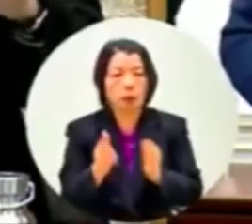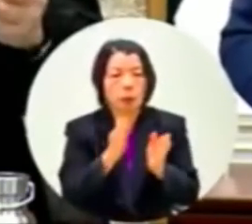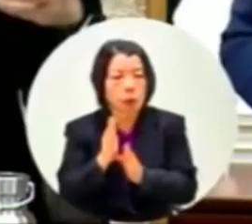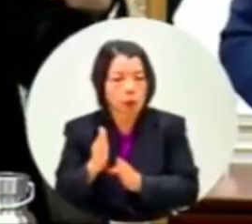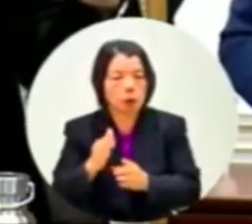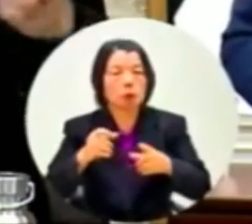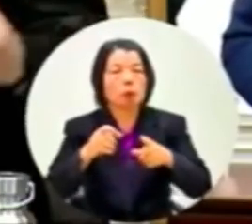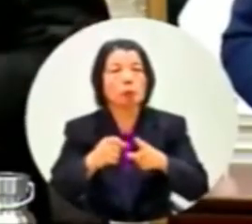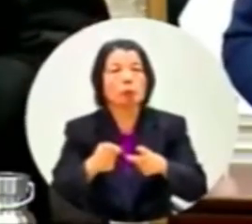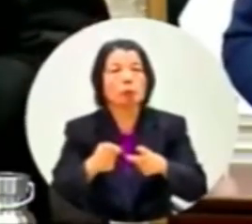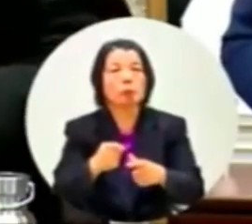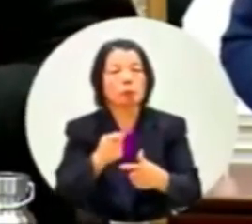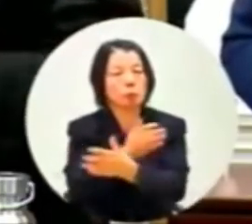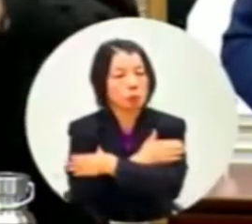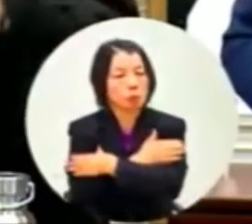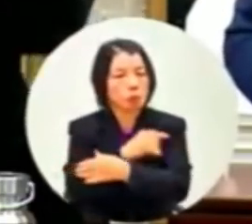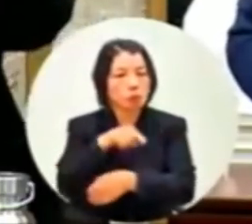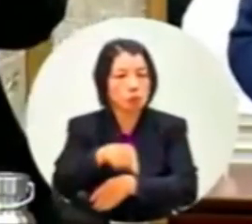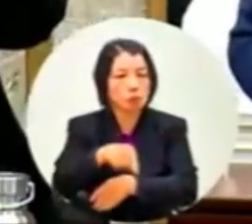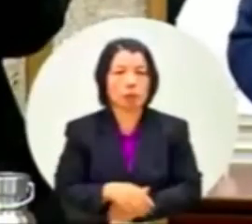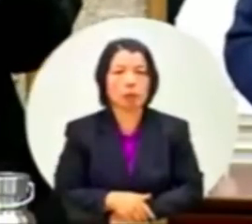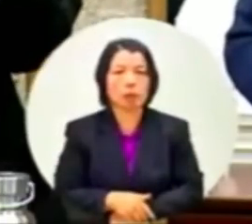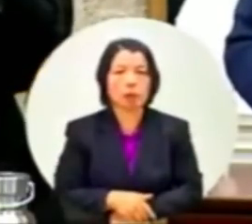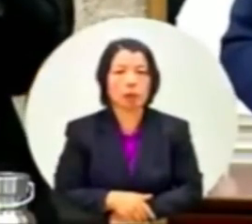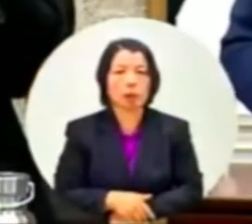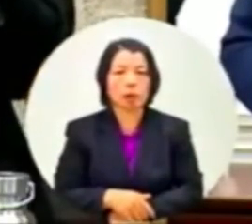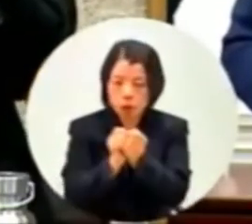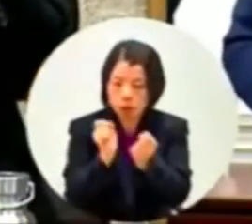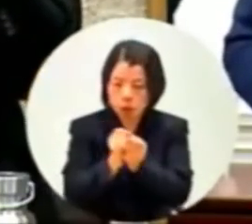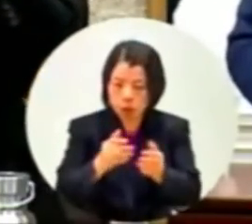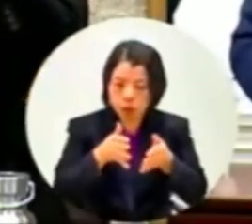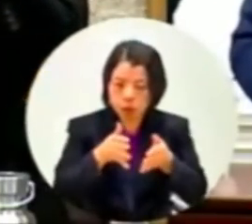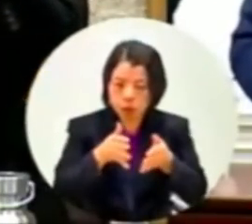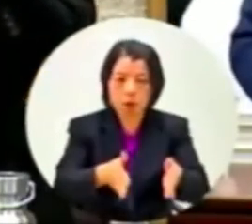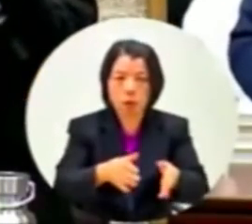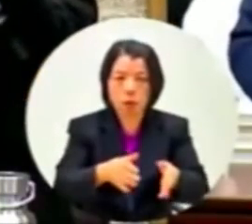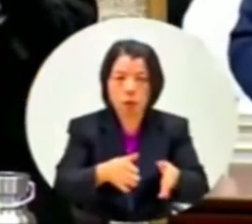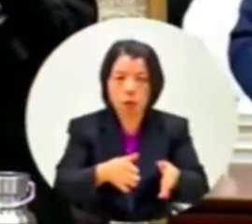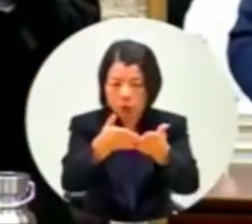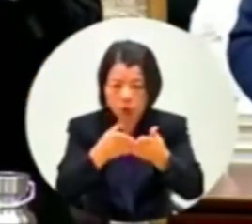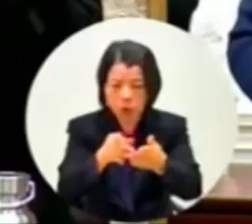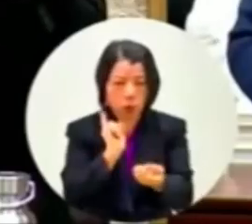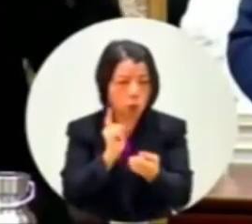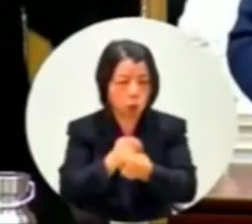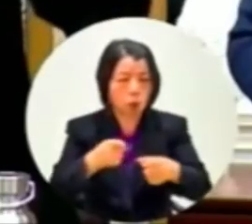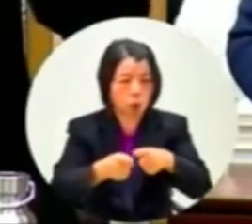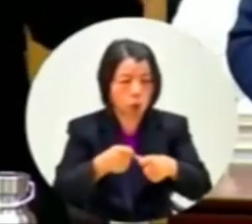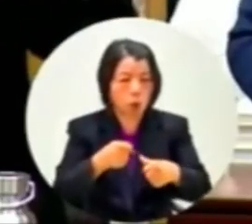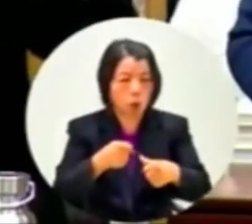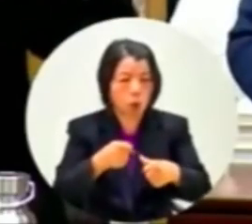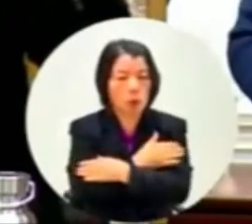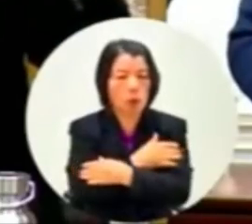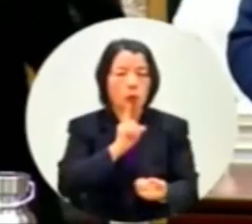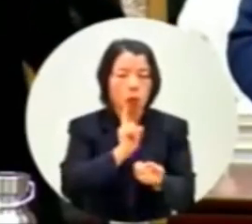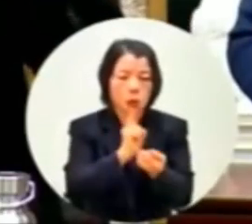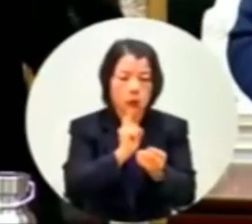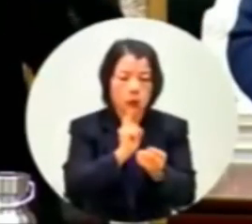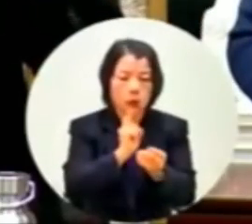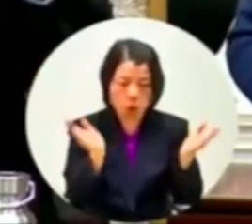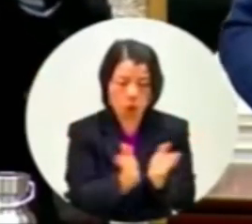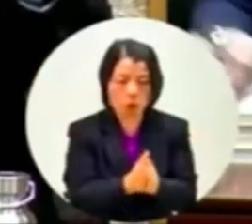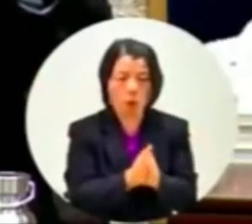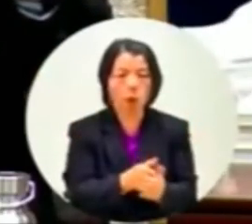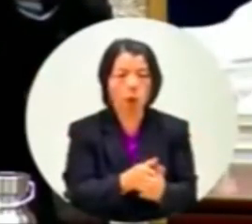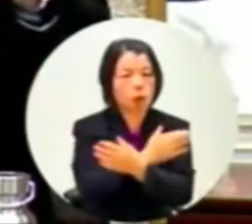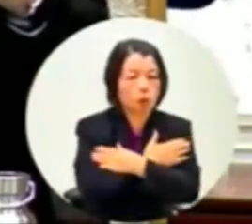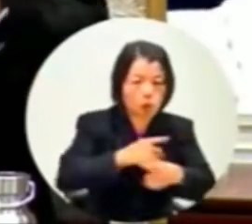盈利和公 用。今年要增加几个公用的名额？针对问题。 不能只单独对公用，我们要对于整个的育儿的